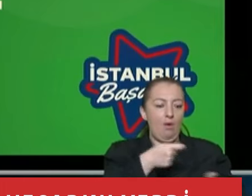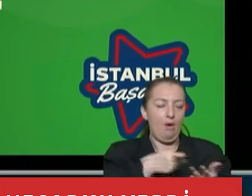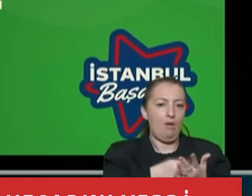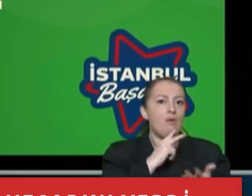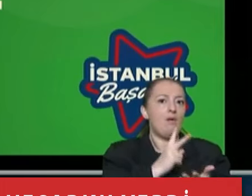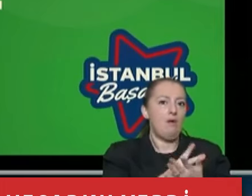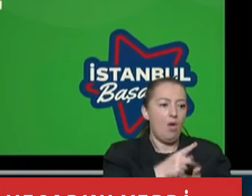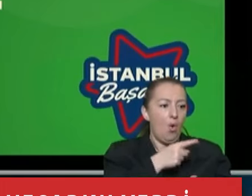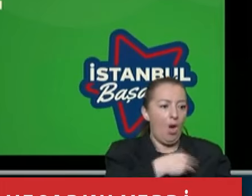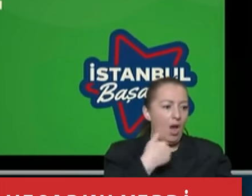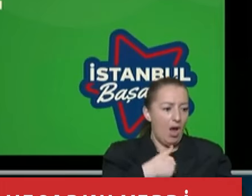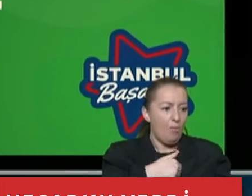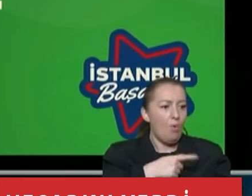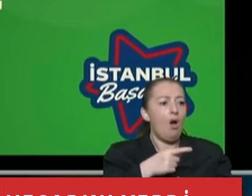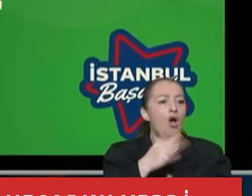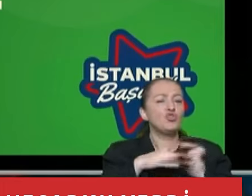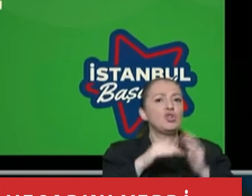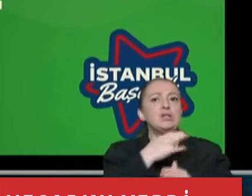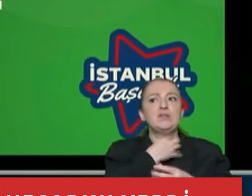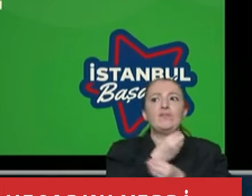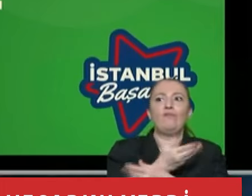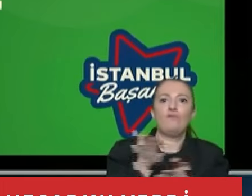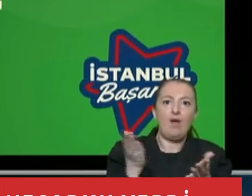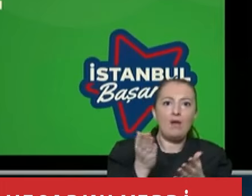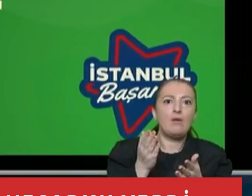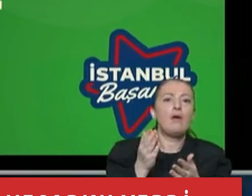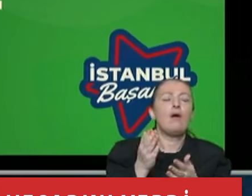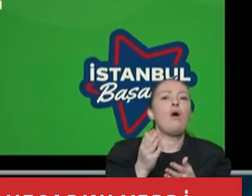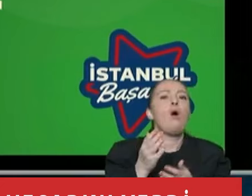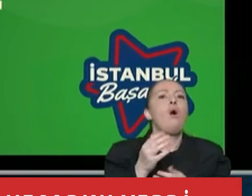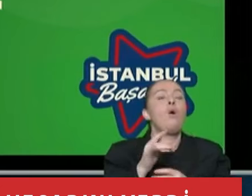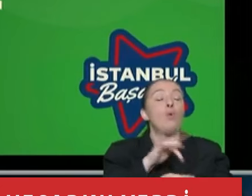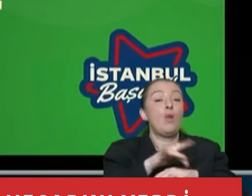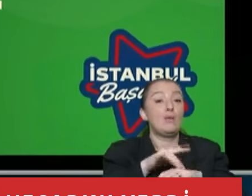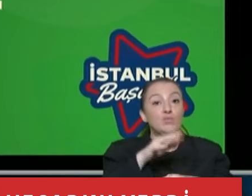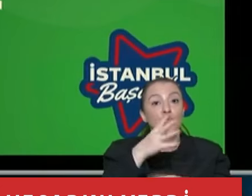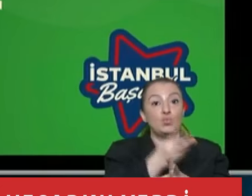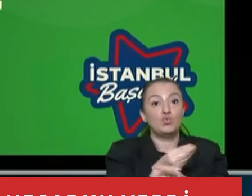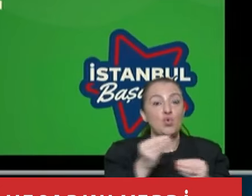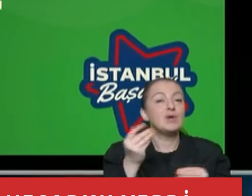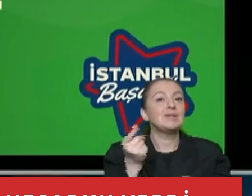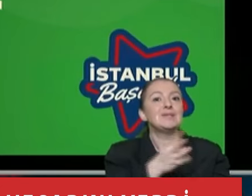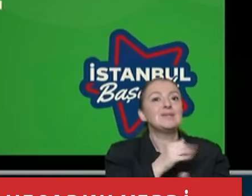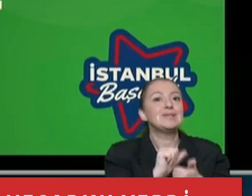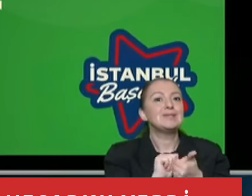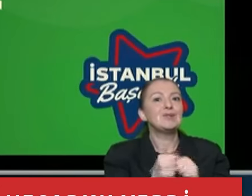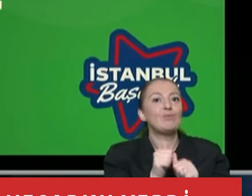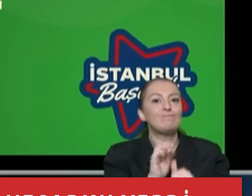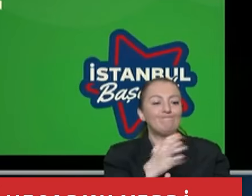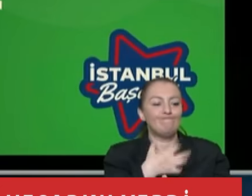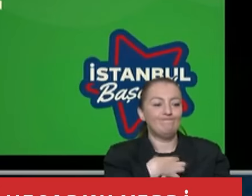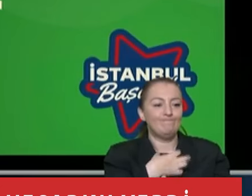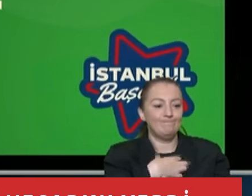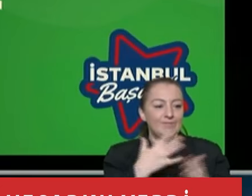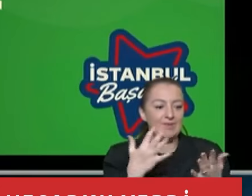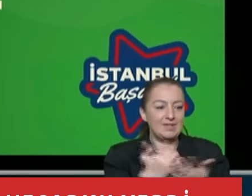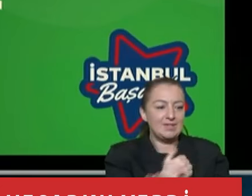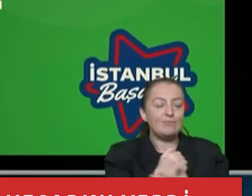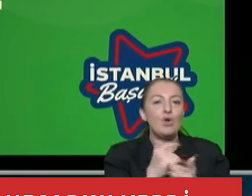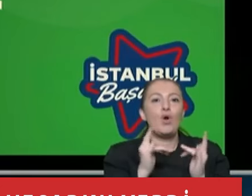imara açarak ortadan kaldırıldığı ülkemizde çok sayıda sporcu kazandırmış köklü semt